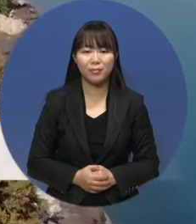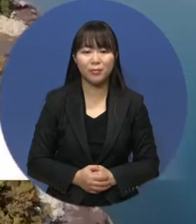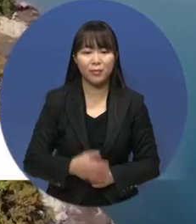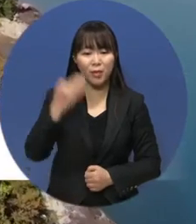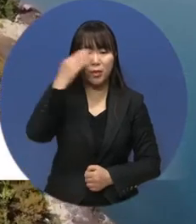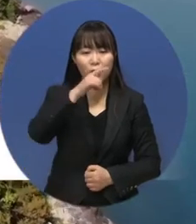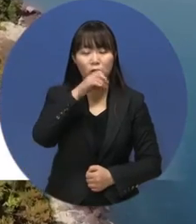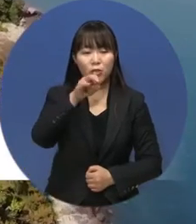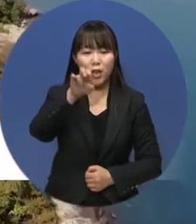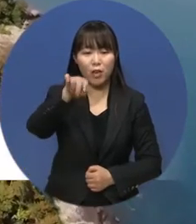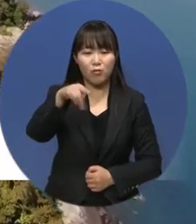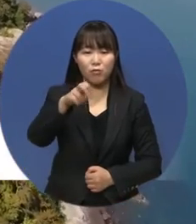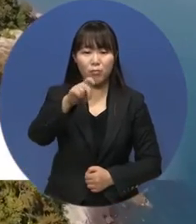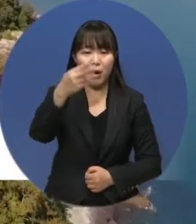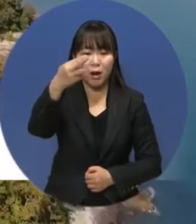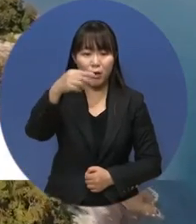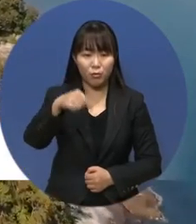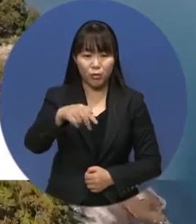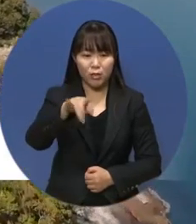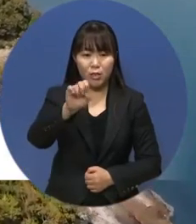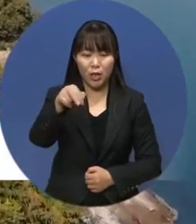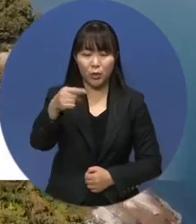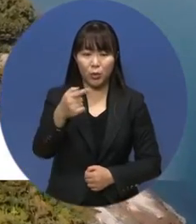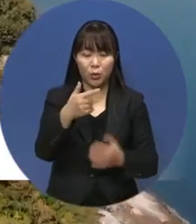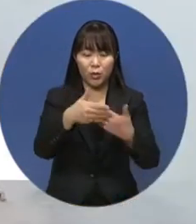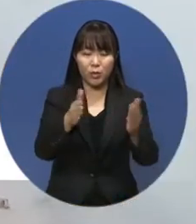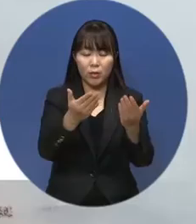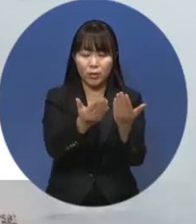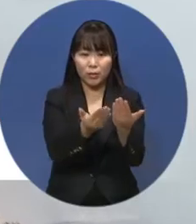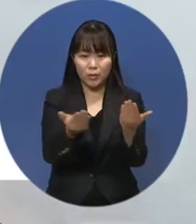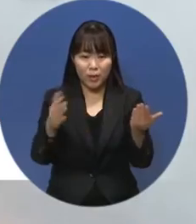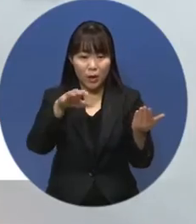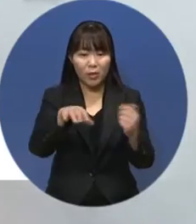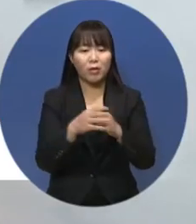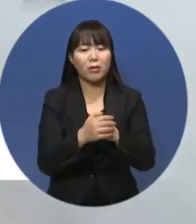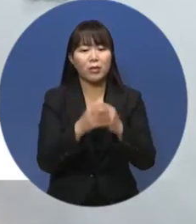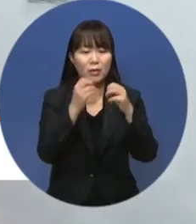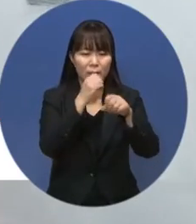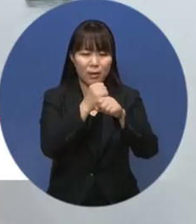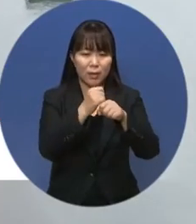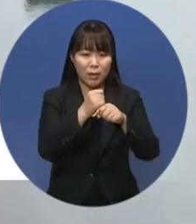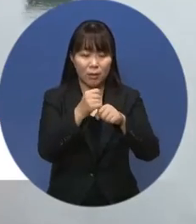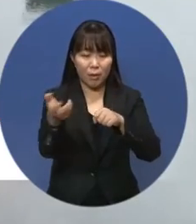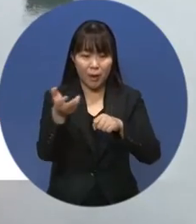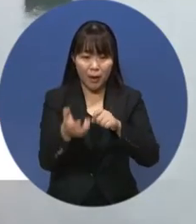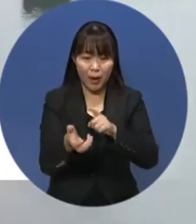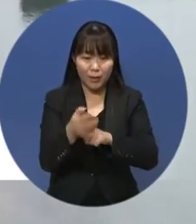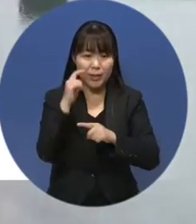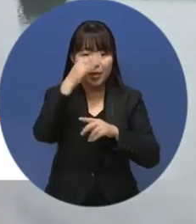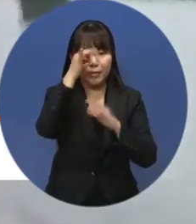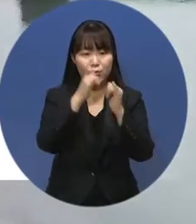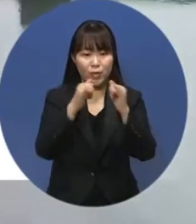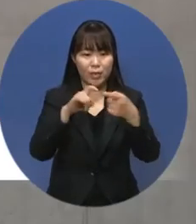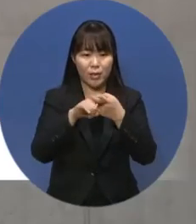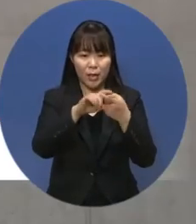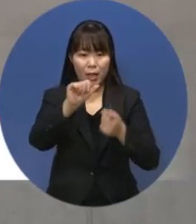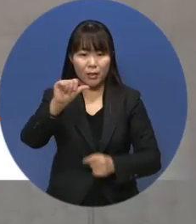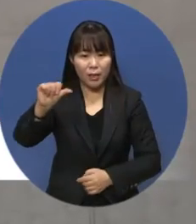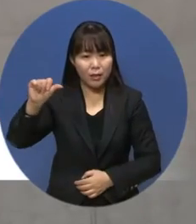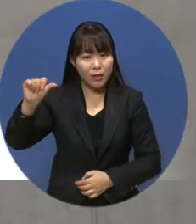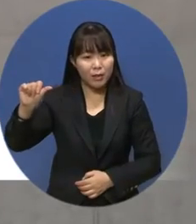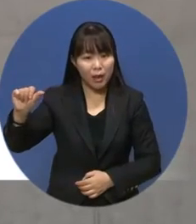여수 예울마루 장도 전시실에서는 지난 8일부터 창작 스튜디오 입주 예술과 예술인 연합 a